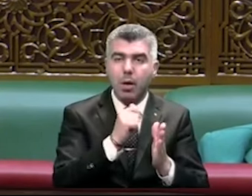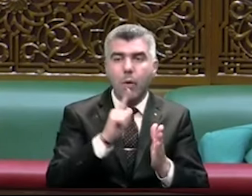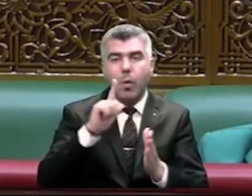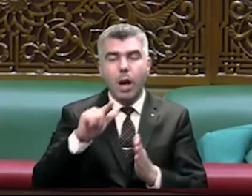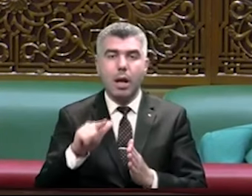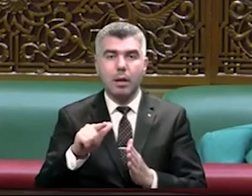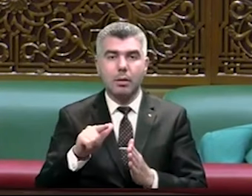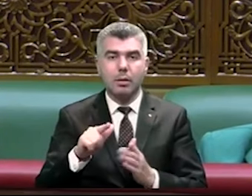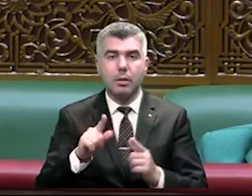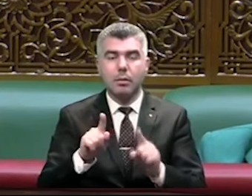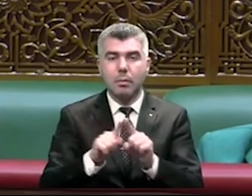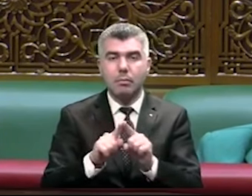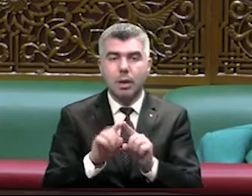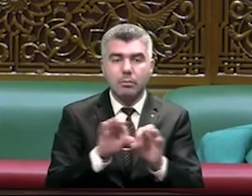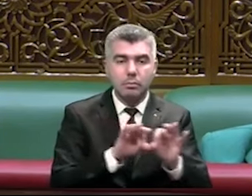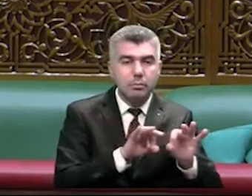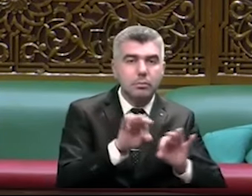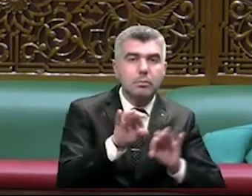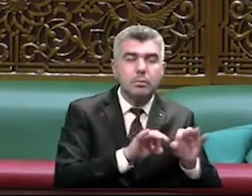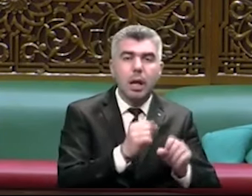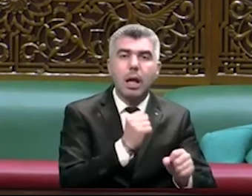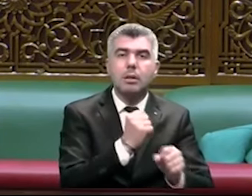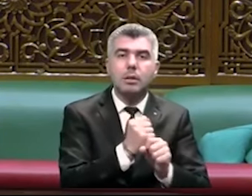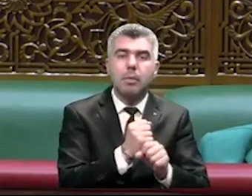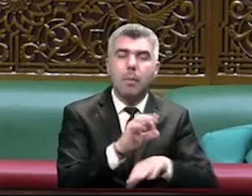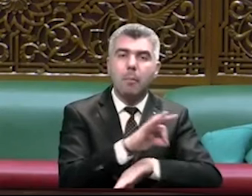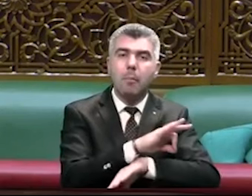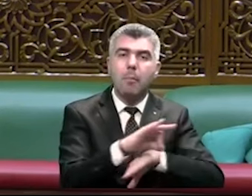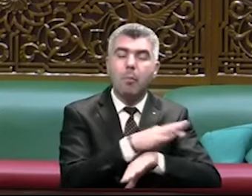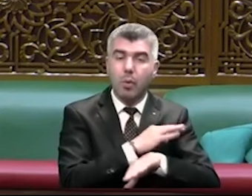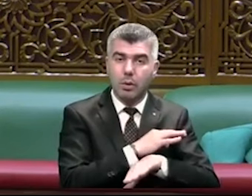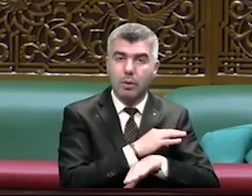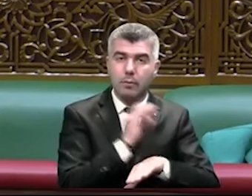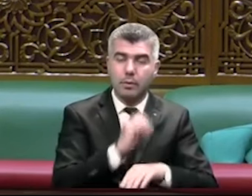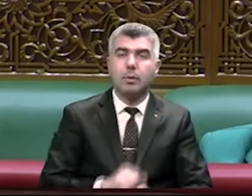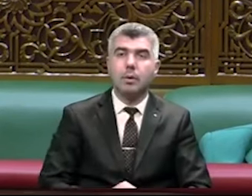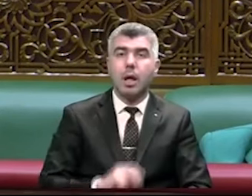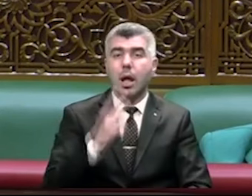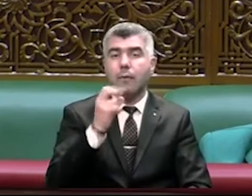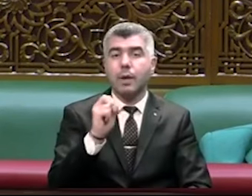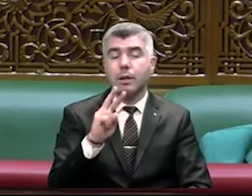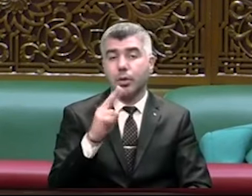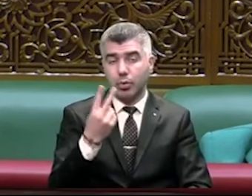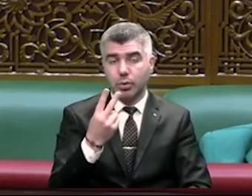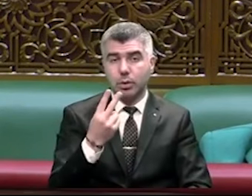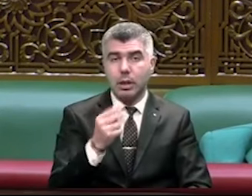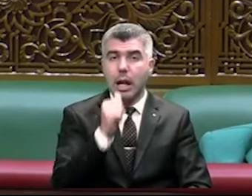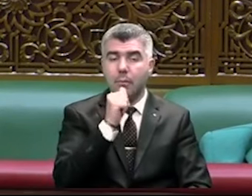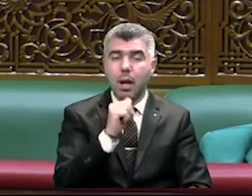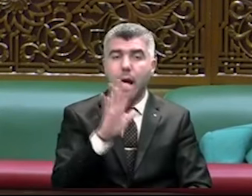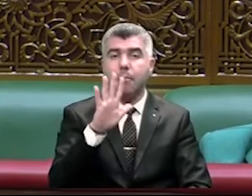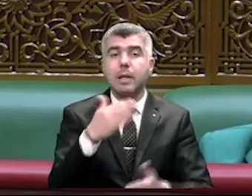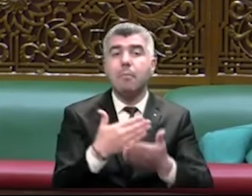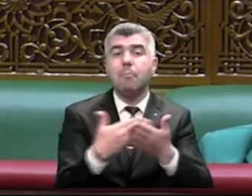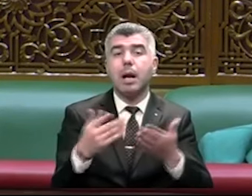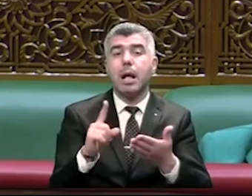تتعلق بتسيير وظروف عمل الموارد البشريه ففي 2022 كانت ميزانيه استثمار قطاع الماء حوالي خ